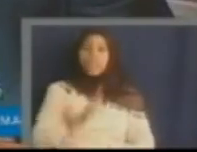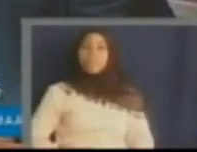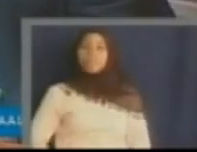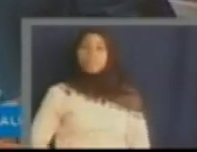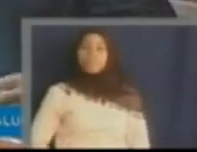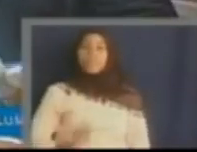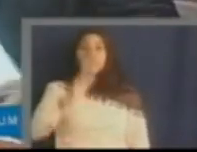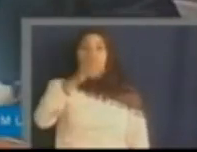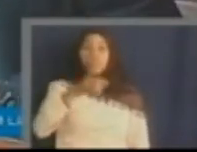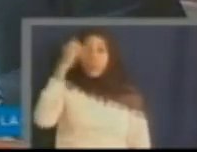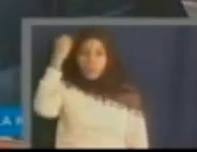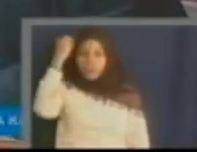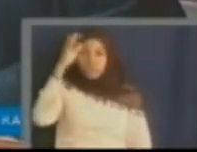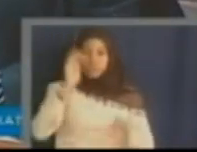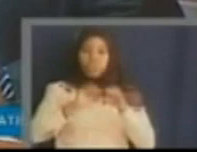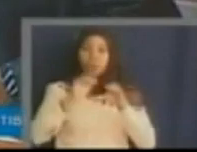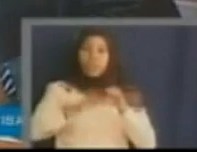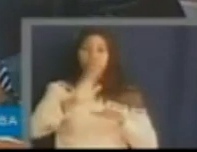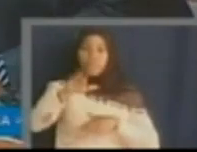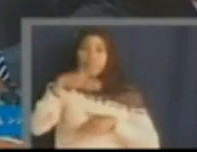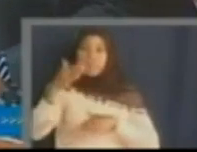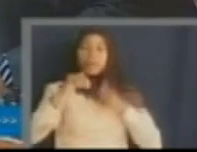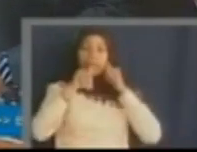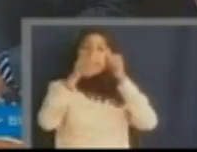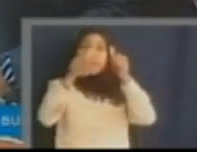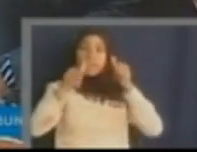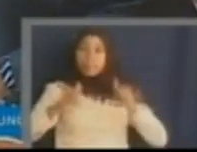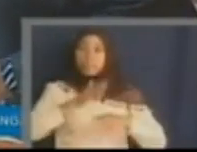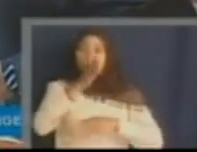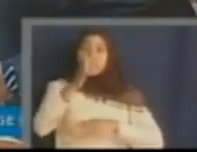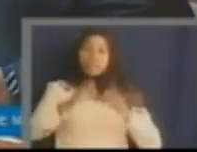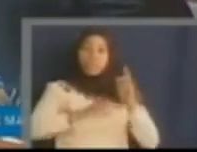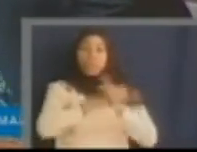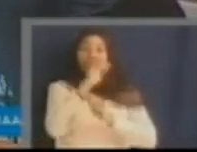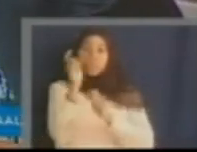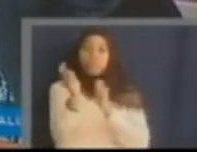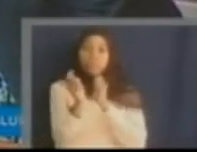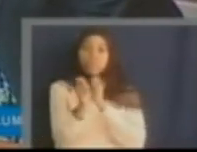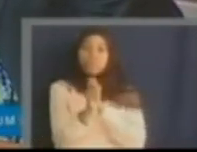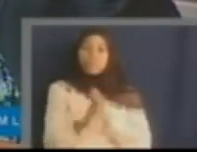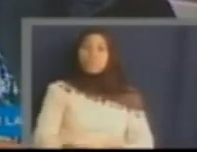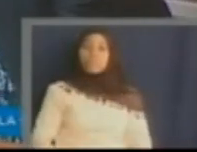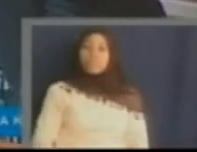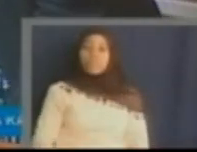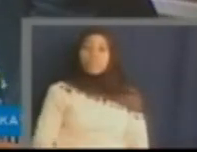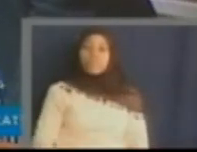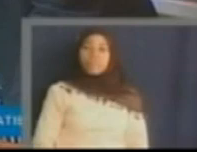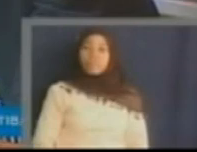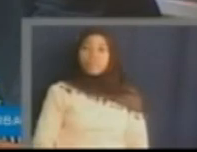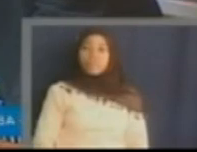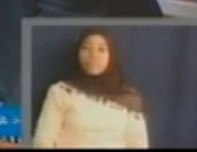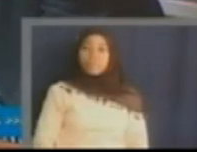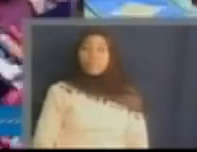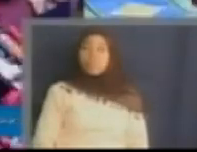waheshimiwa wajumbe, baada ya matangazo hayo, marekebisho kidogo mwenyekiti. Marekebisho kidogo kamati namba